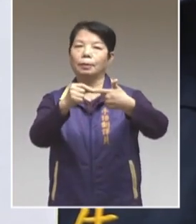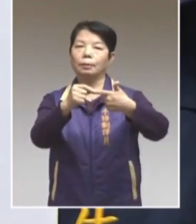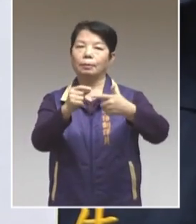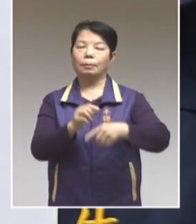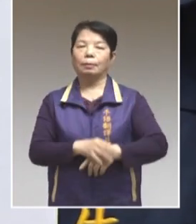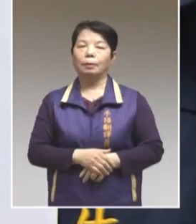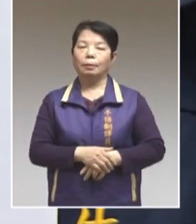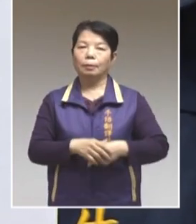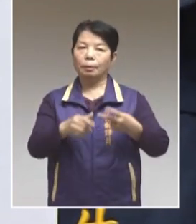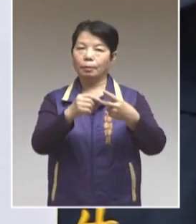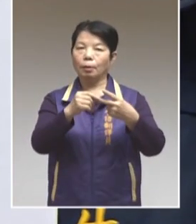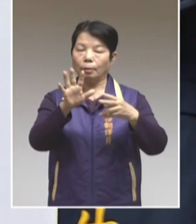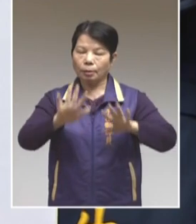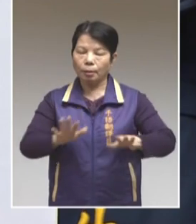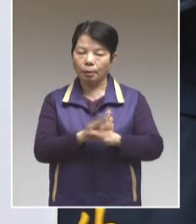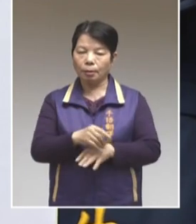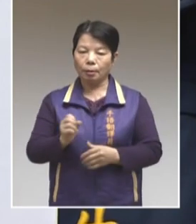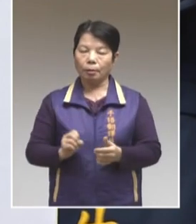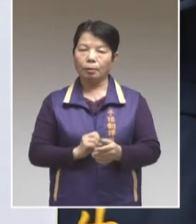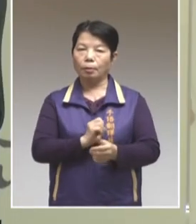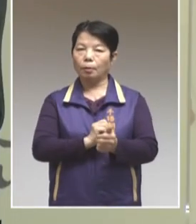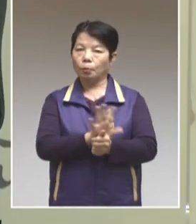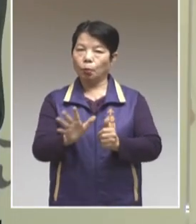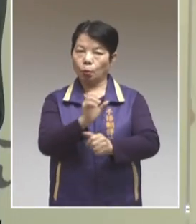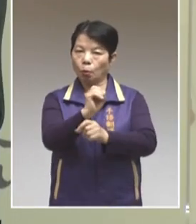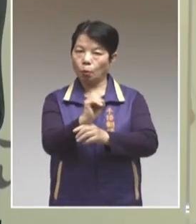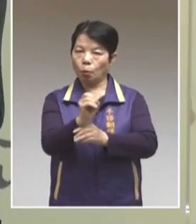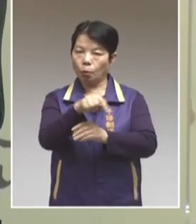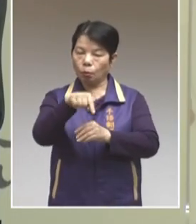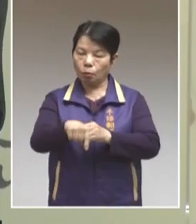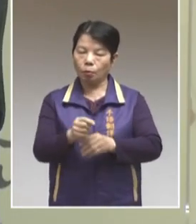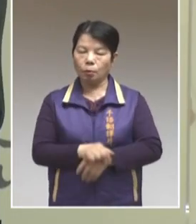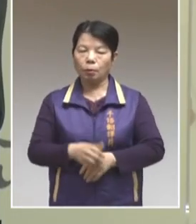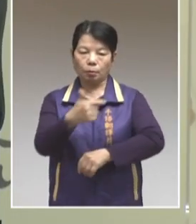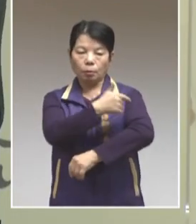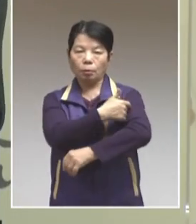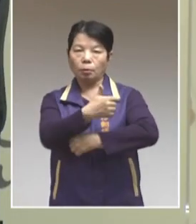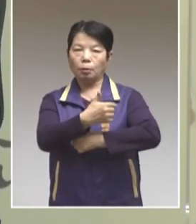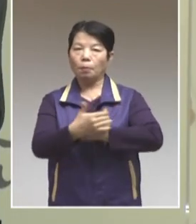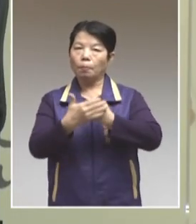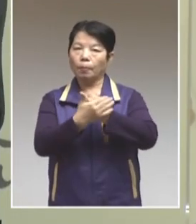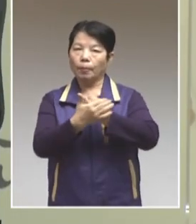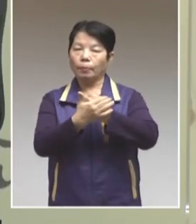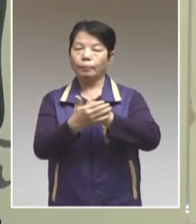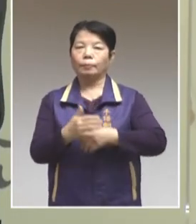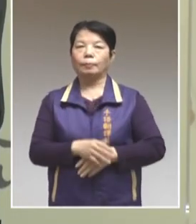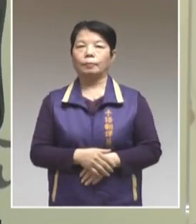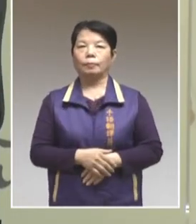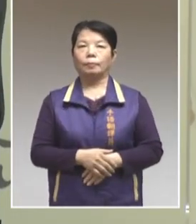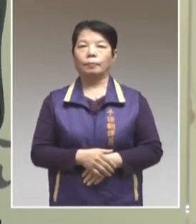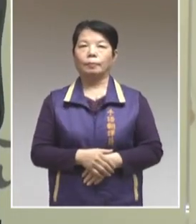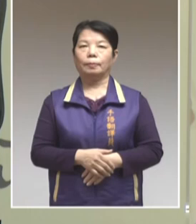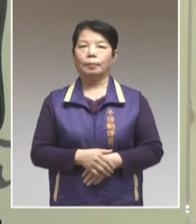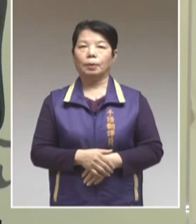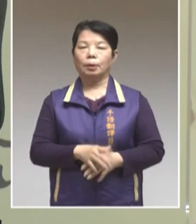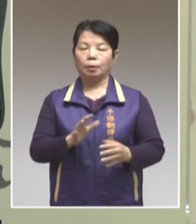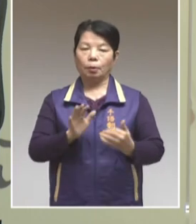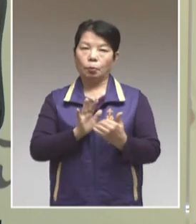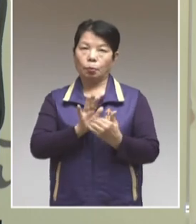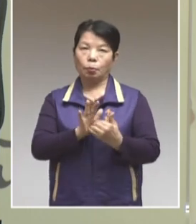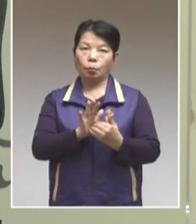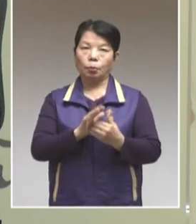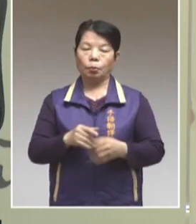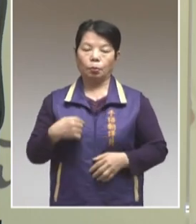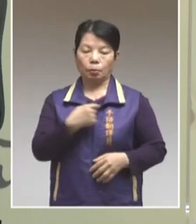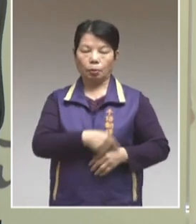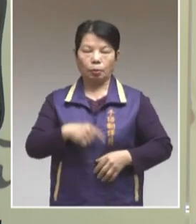在 Omicron 的一个盛行之下呢，可能在疫苗的保护力，还有相关的这个防护，还有